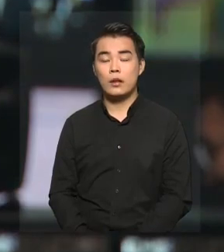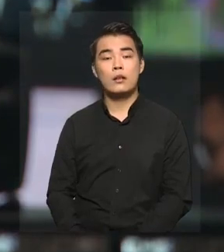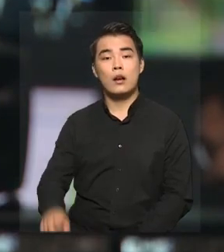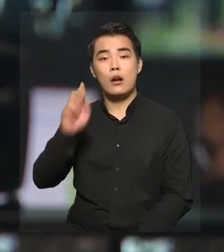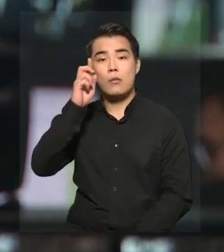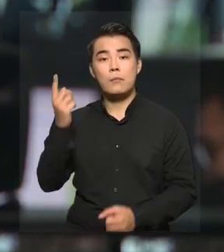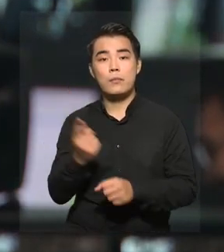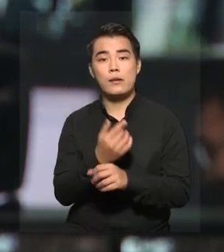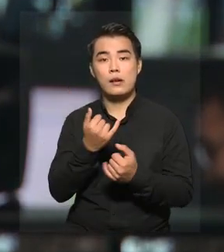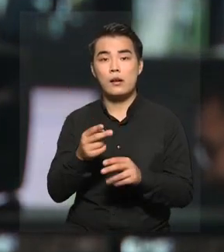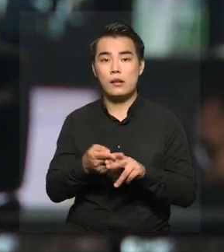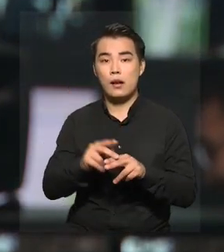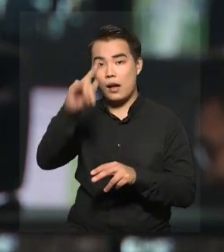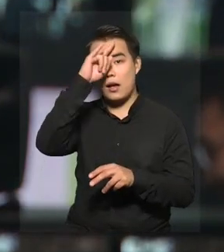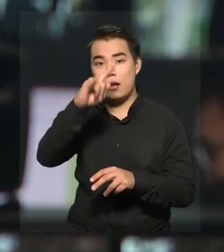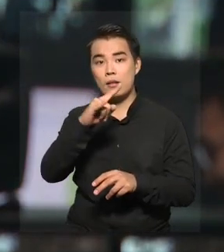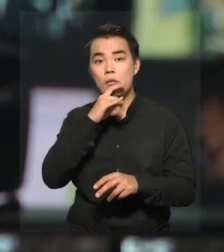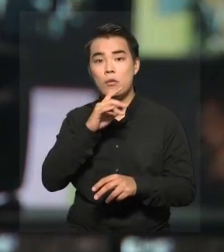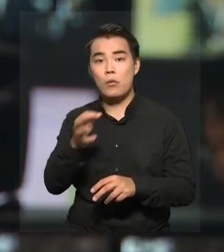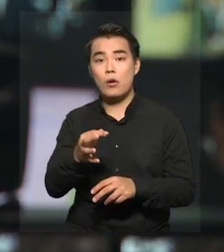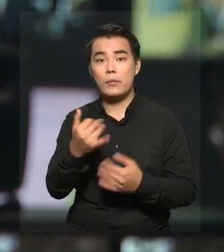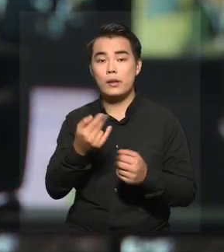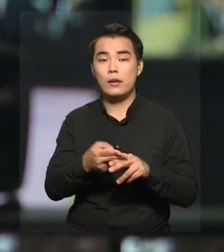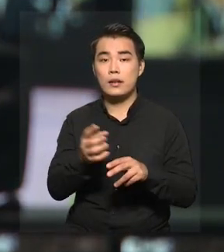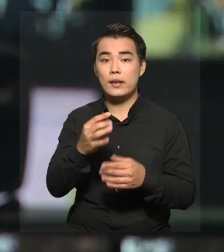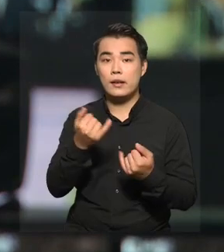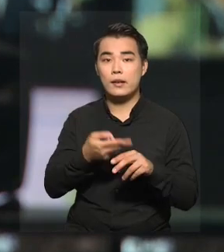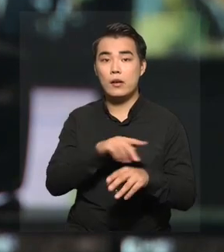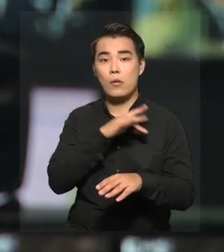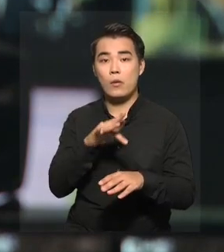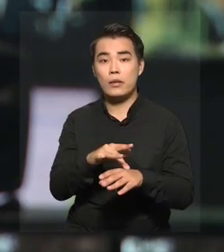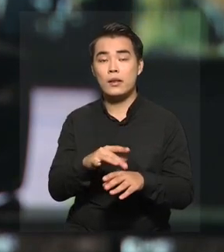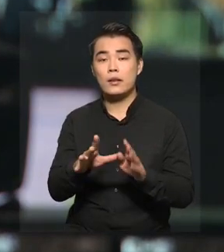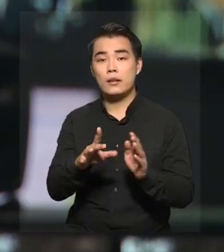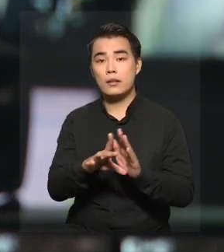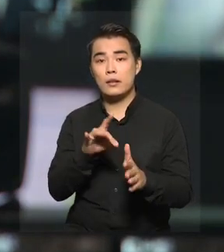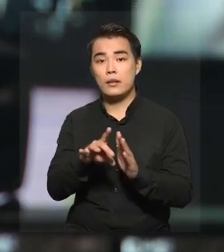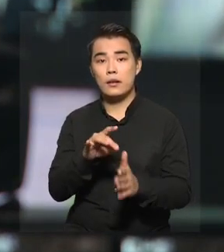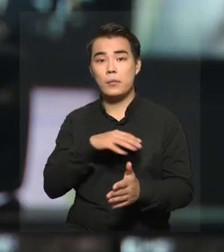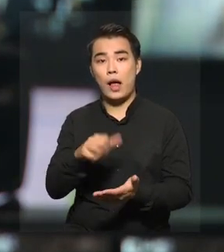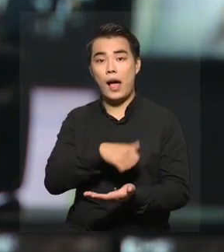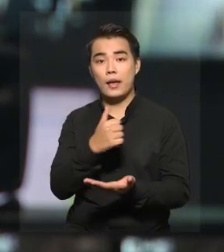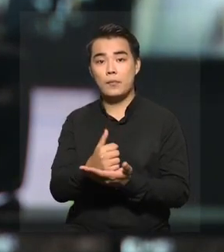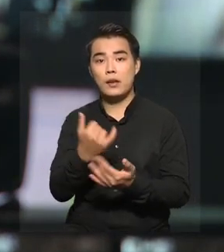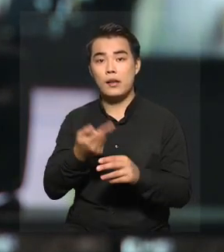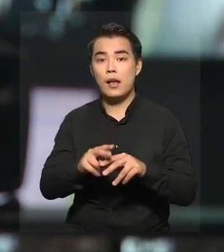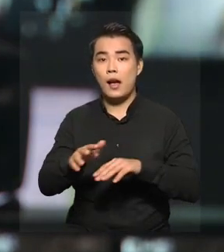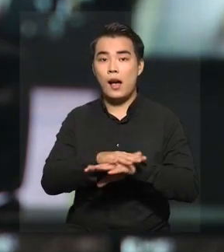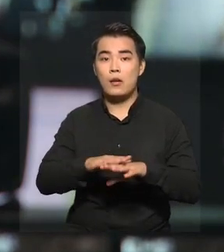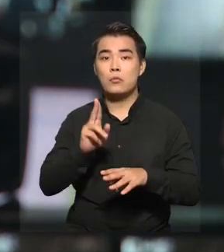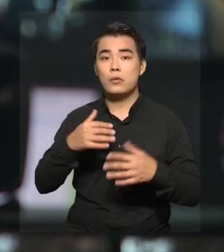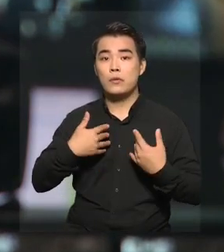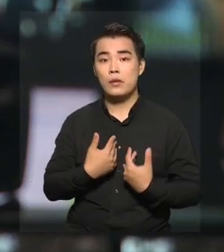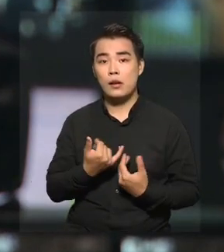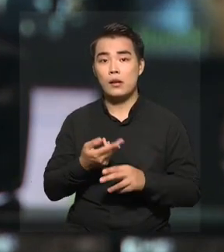Елімізде алғаш рет қазақстандықтар аудан мен облыстық маңызы бар қалалардың әкімдерін сайлады. Яғни халық көңілі түскен кандидатқа